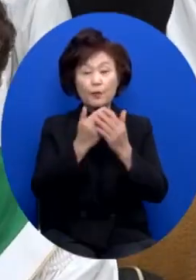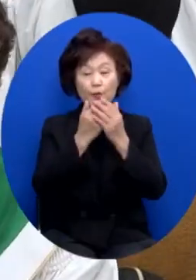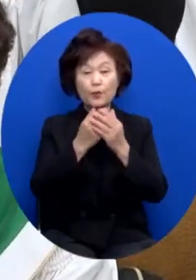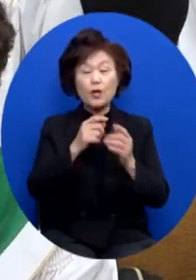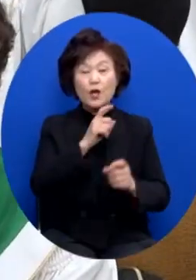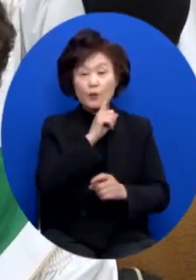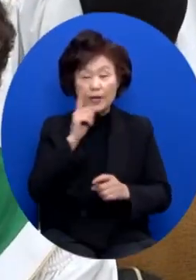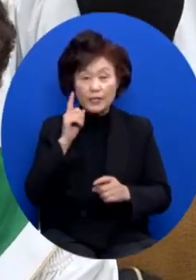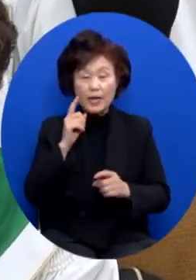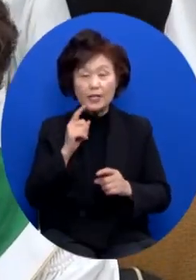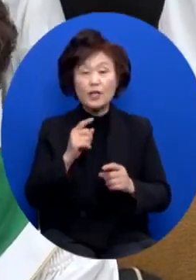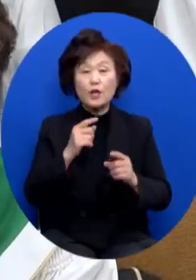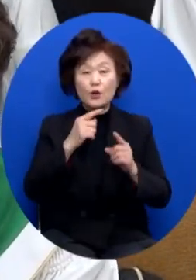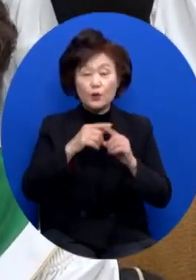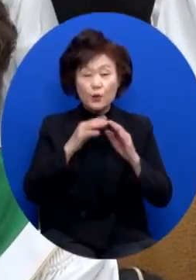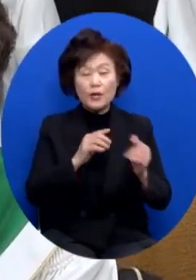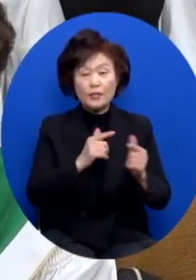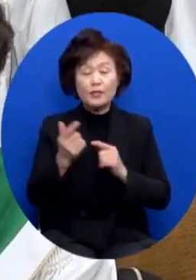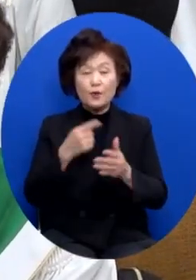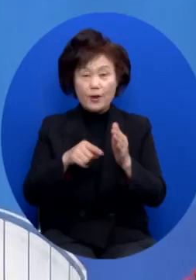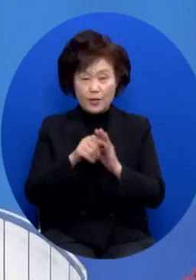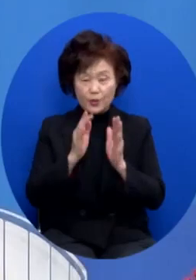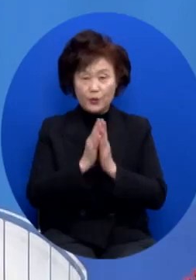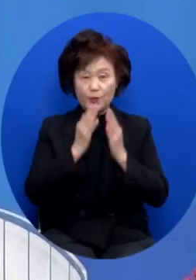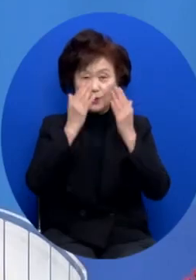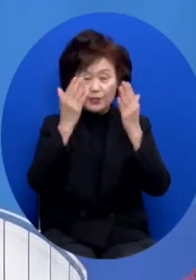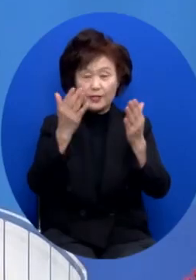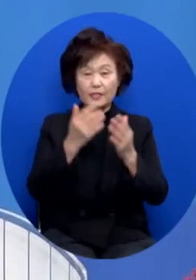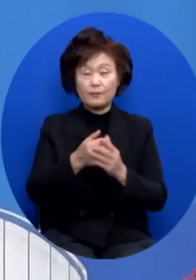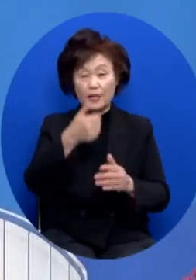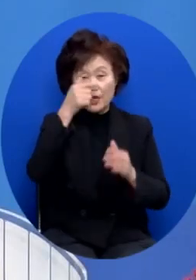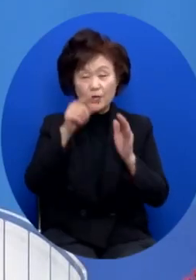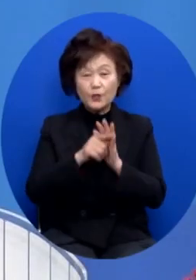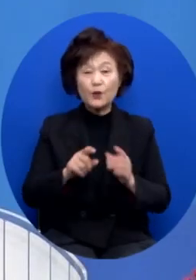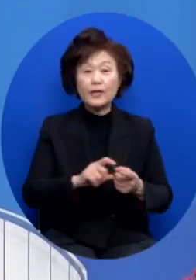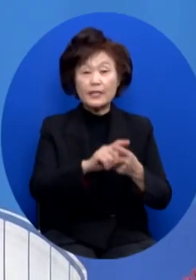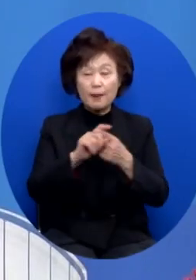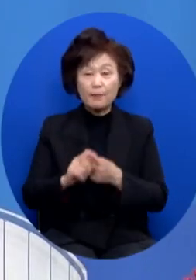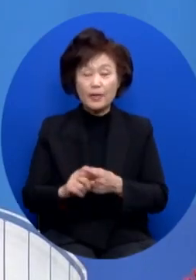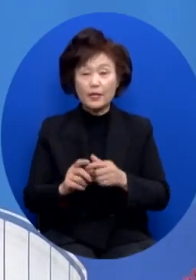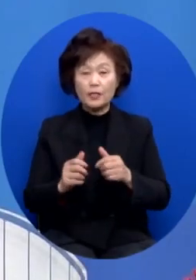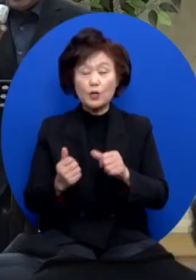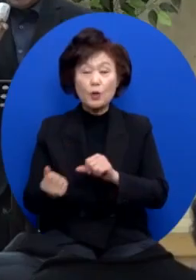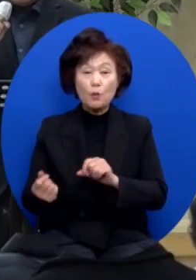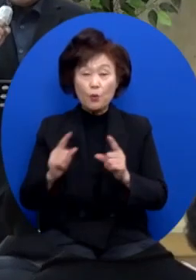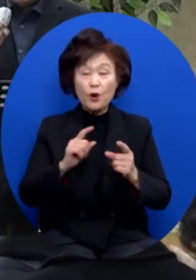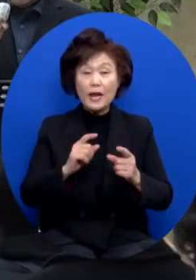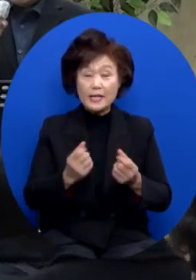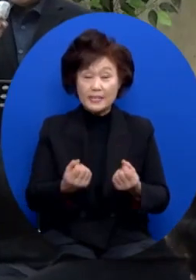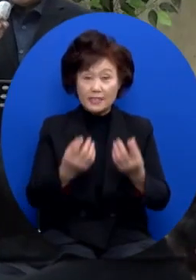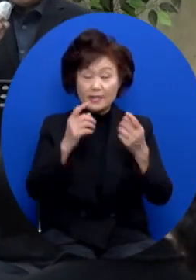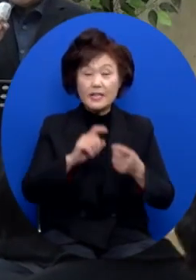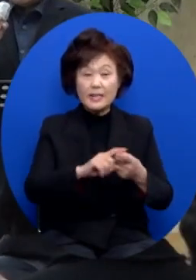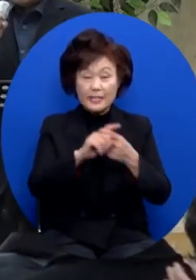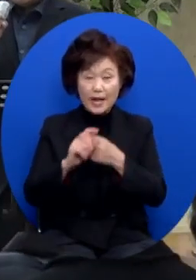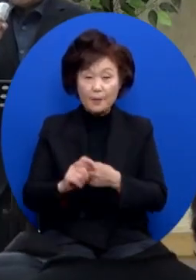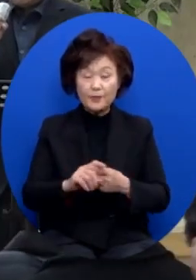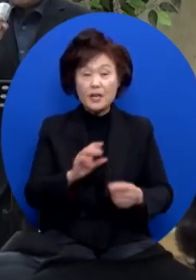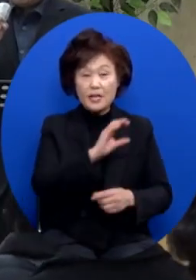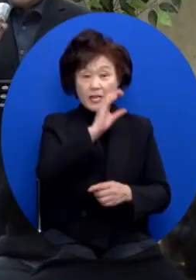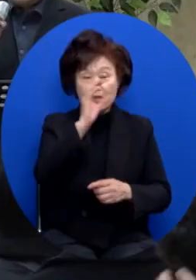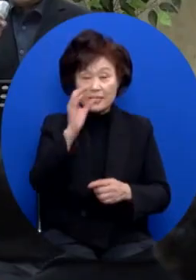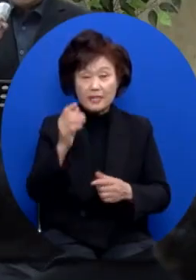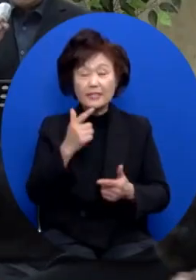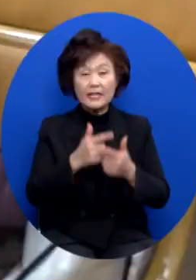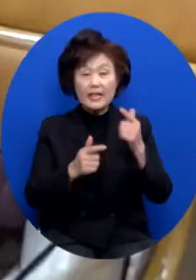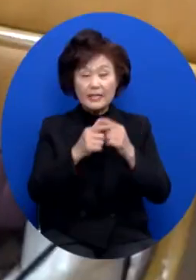부흥산 산군 연회는 부활절 연합예배와 성 장애인 나리와